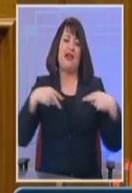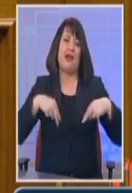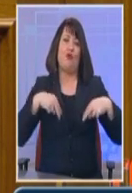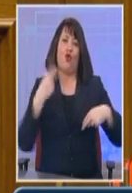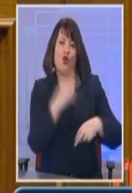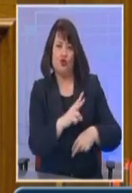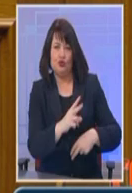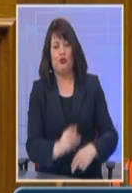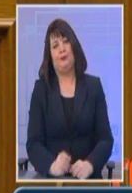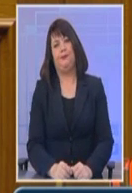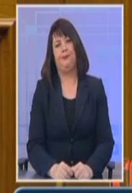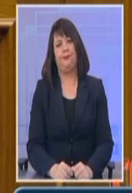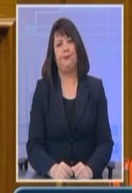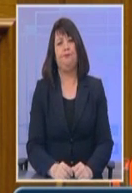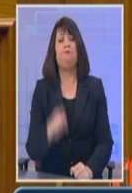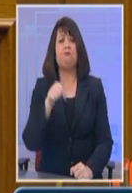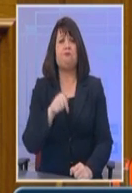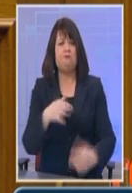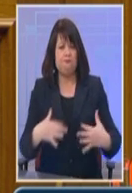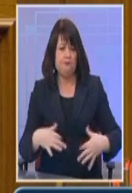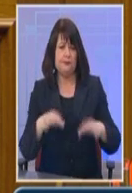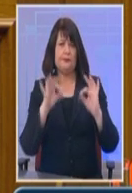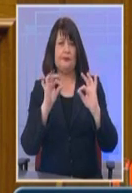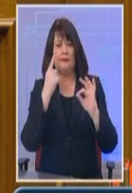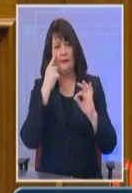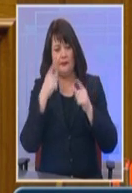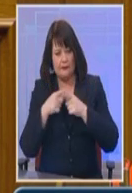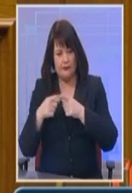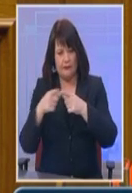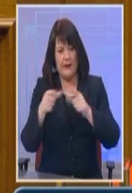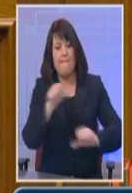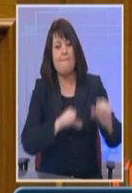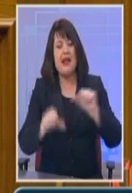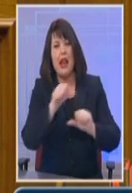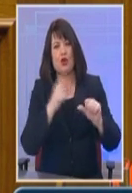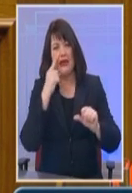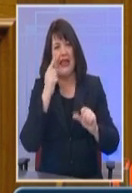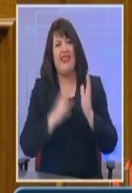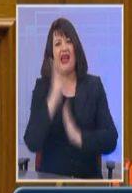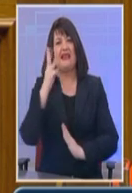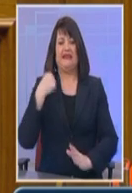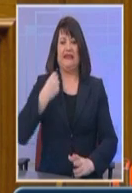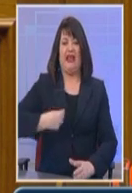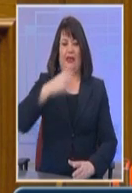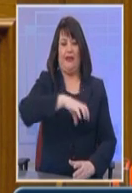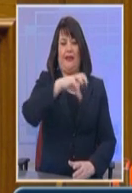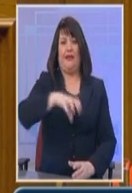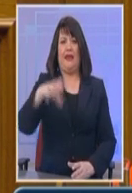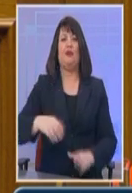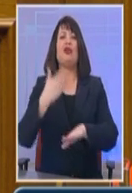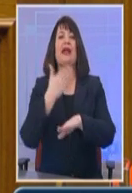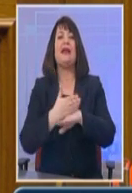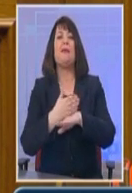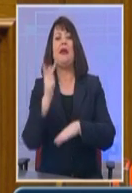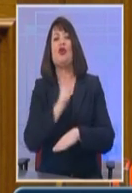Άρχισε να εφαρμόζεται πιλωτικά σε 13 δήμους της χώρας ο θεσμός του εγγυημένου